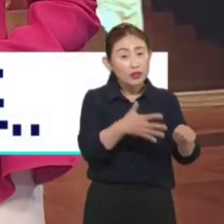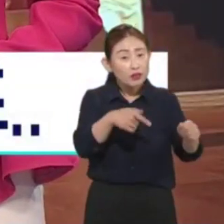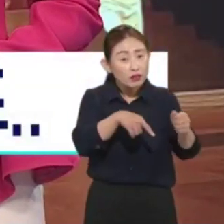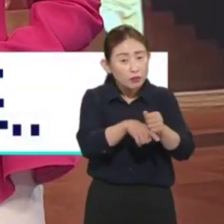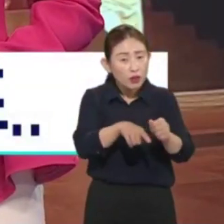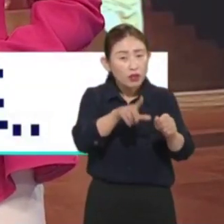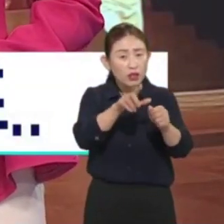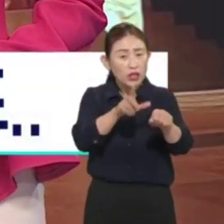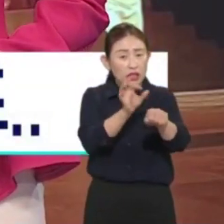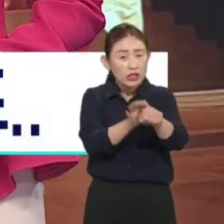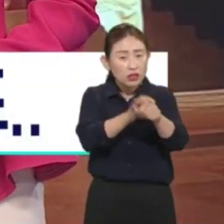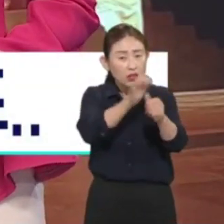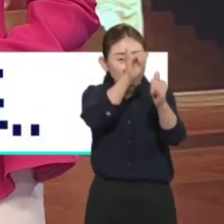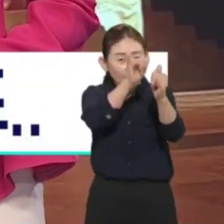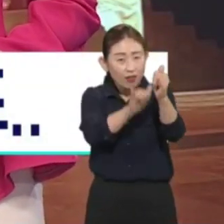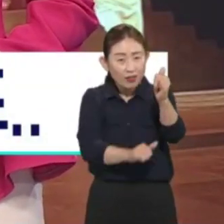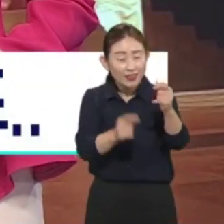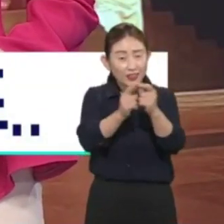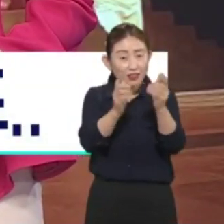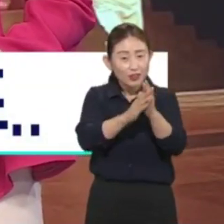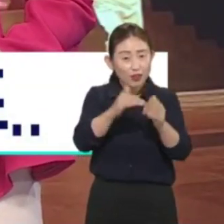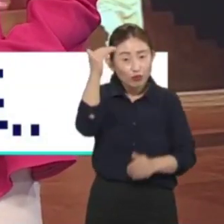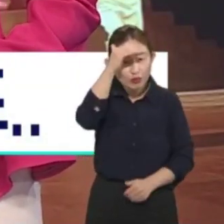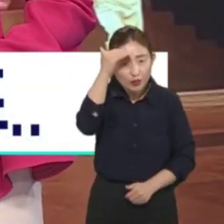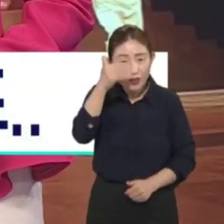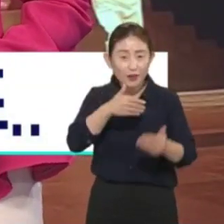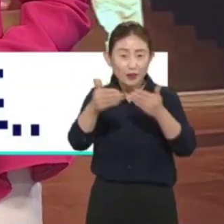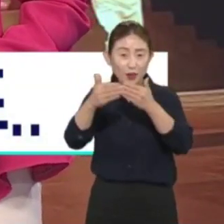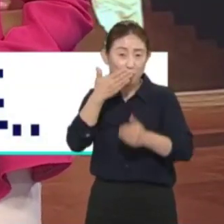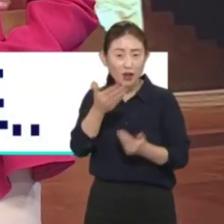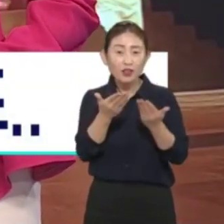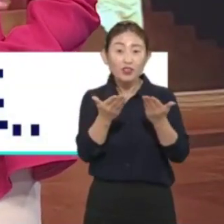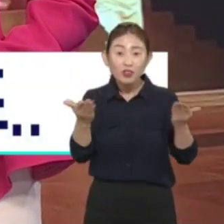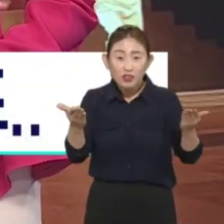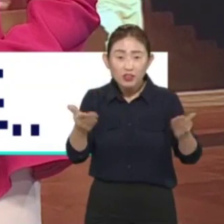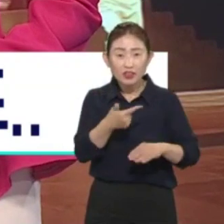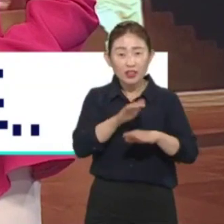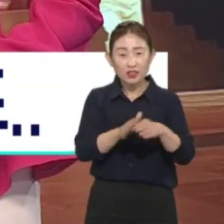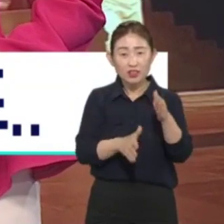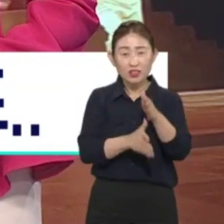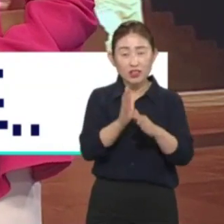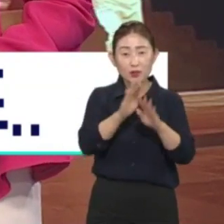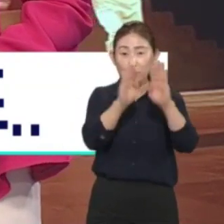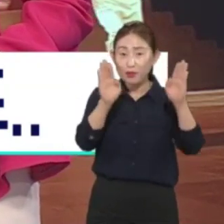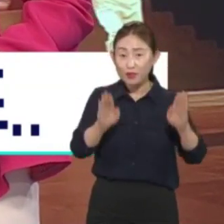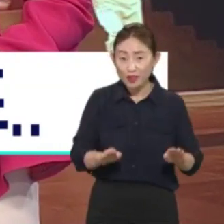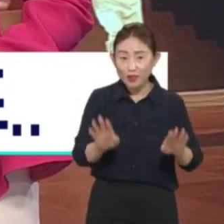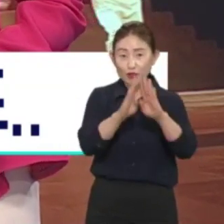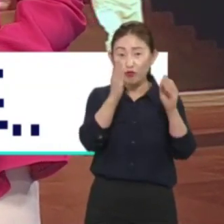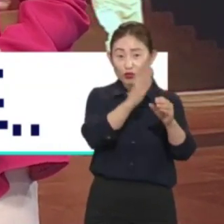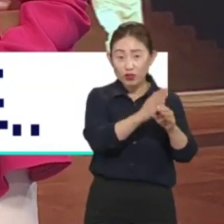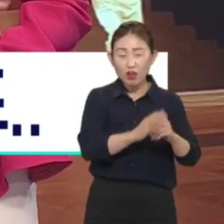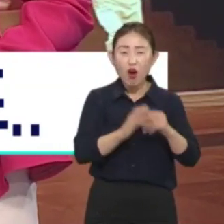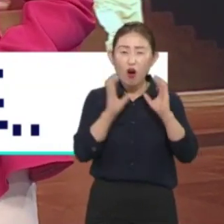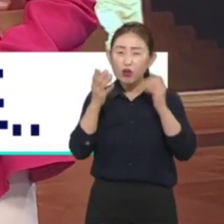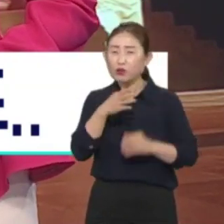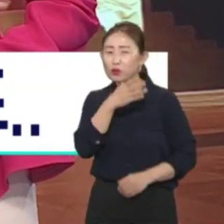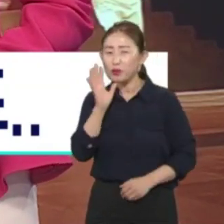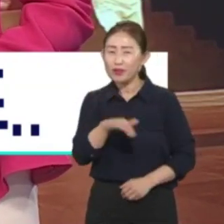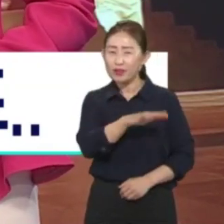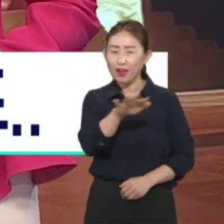시간의 의미와 시계의 역사에 대해 직접 체험하며 배울 수 있는 전시가 대전시립박물관에서 열리고 있습니다.